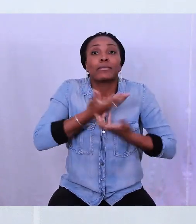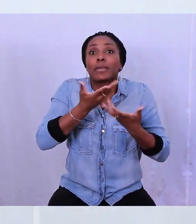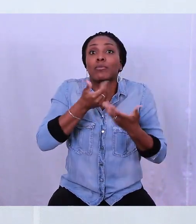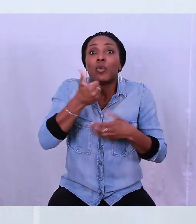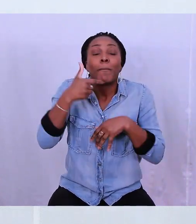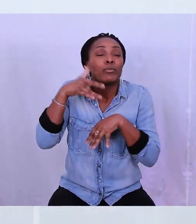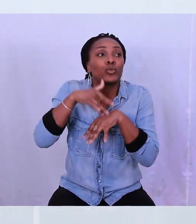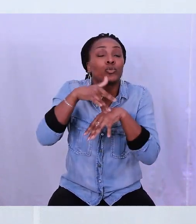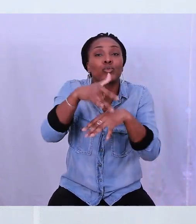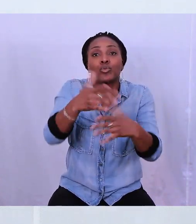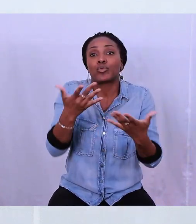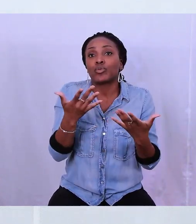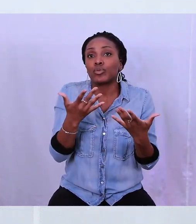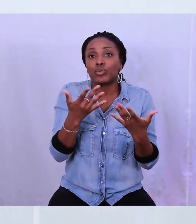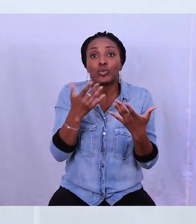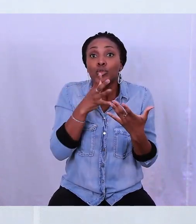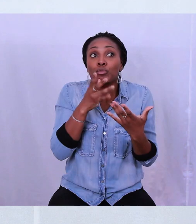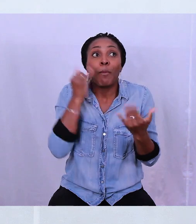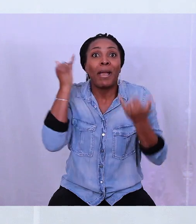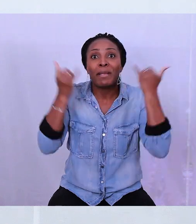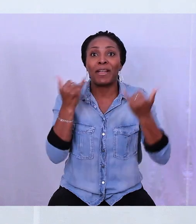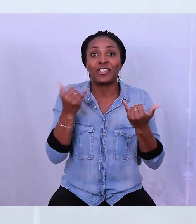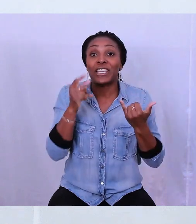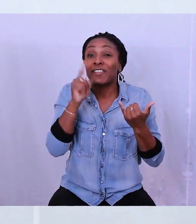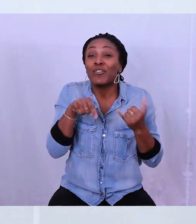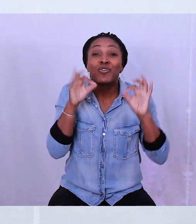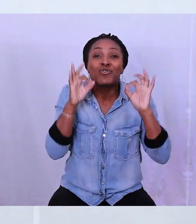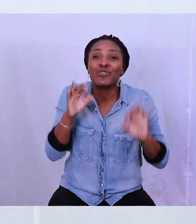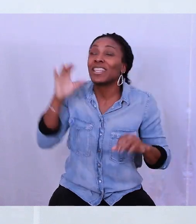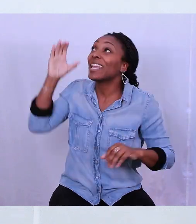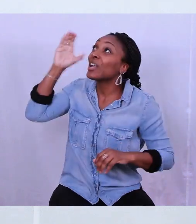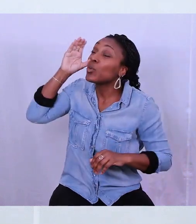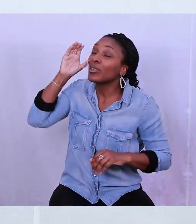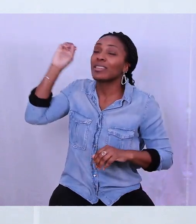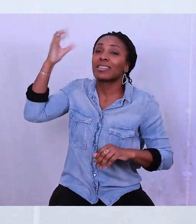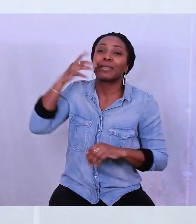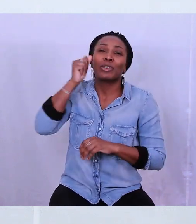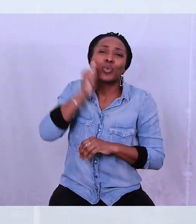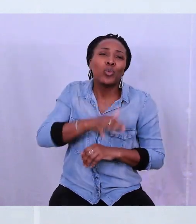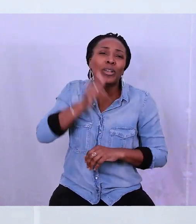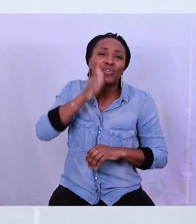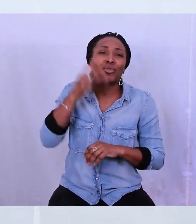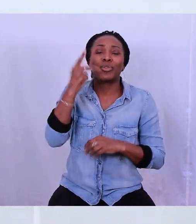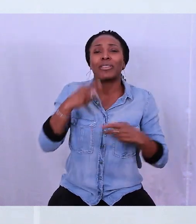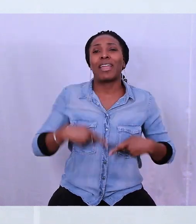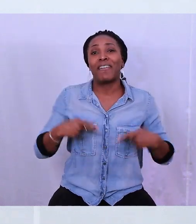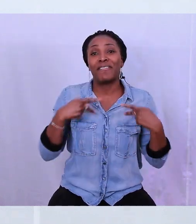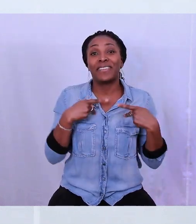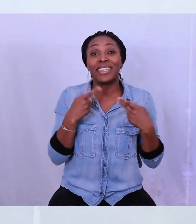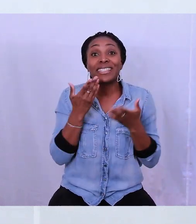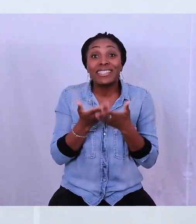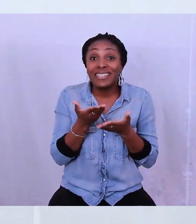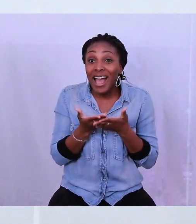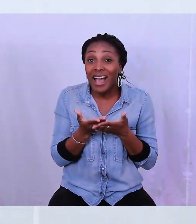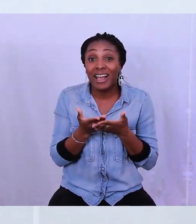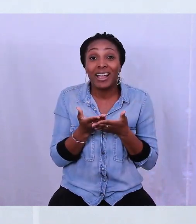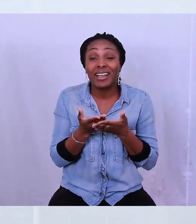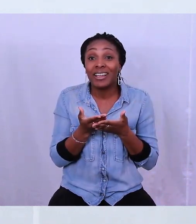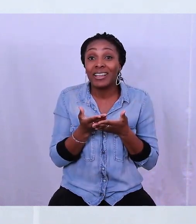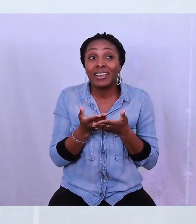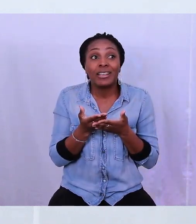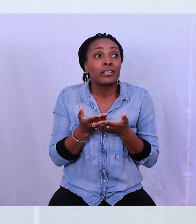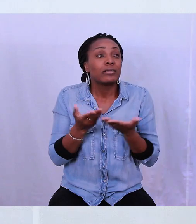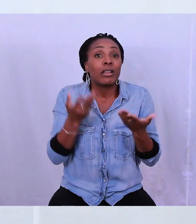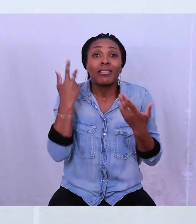imaginer si tu apprends simplement à être à l'écoute de sa voix tous les jours de ta vie. Et c'est valable que ça